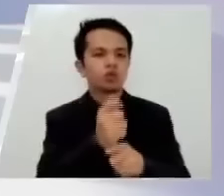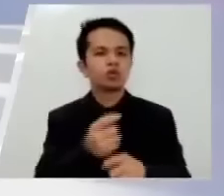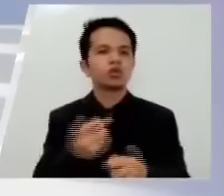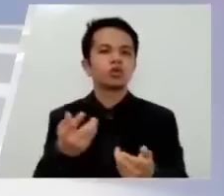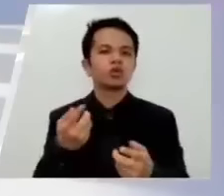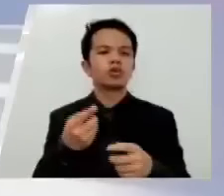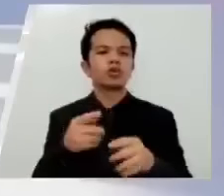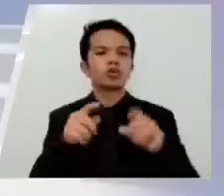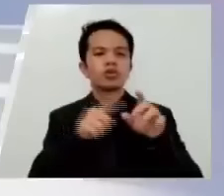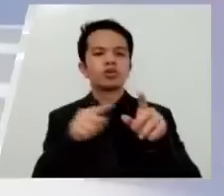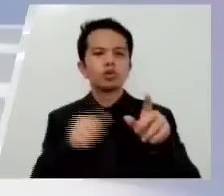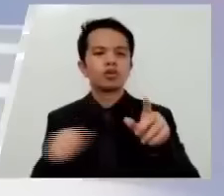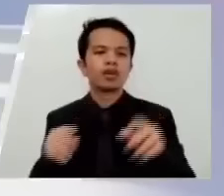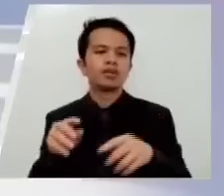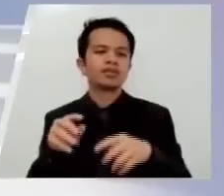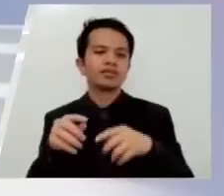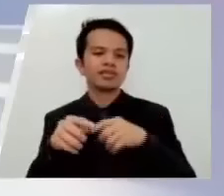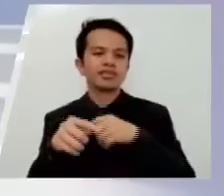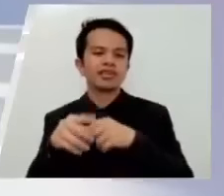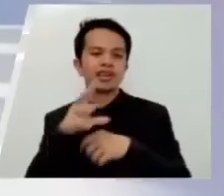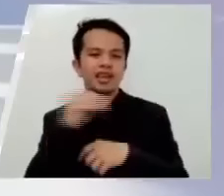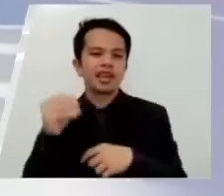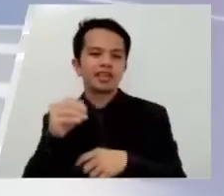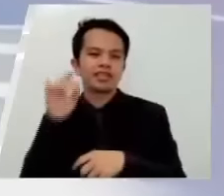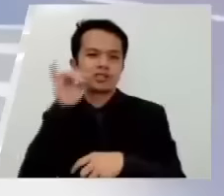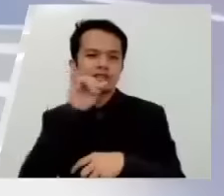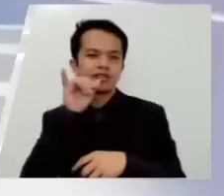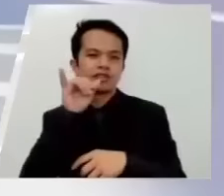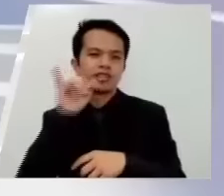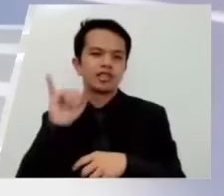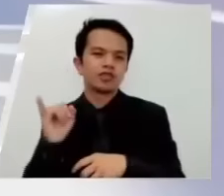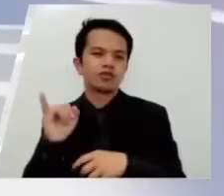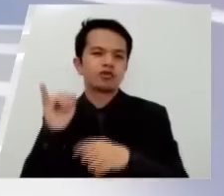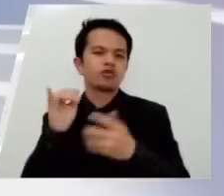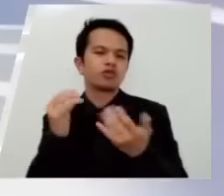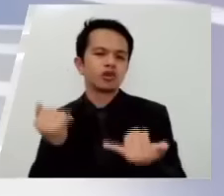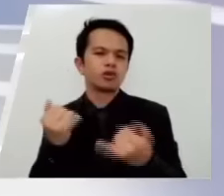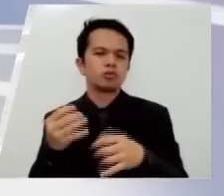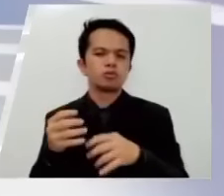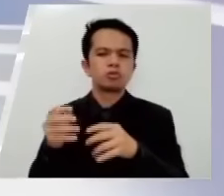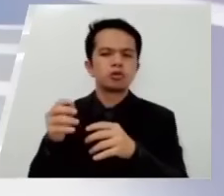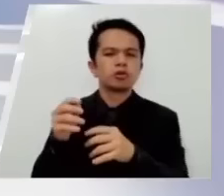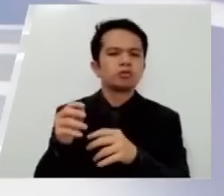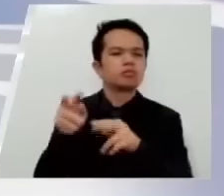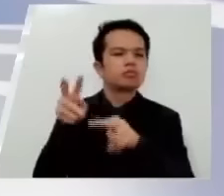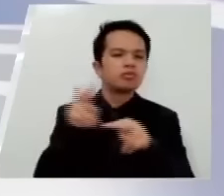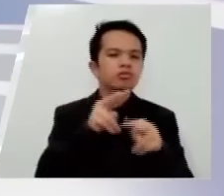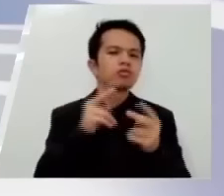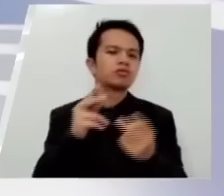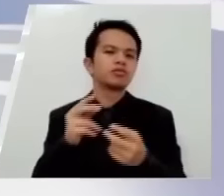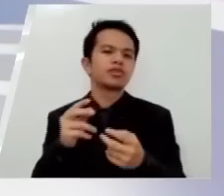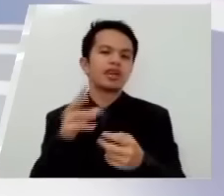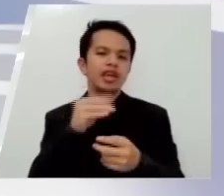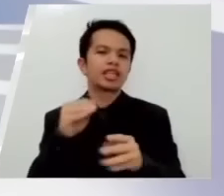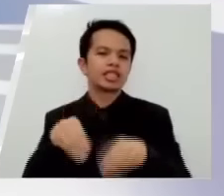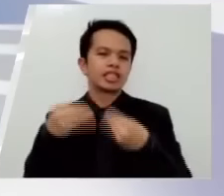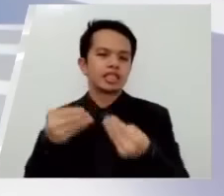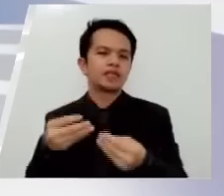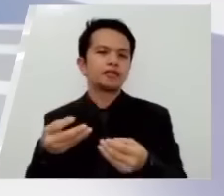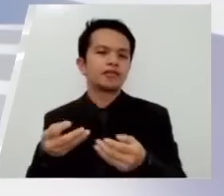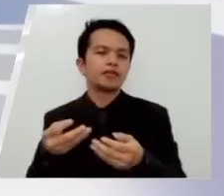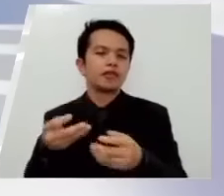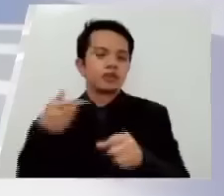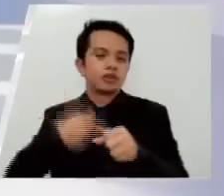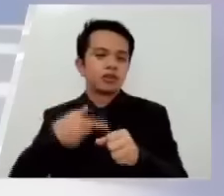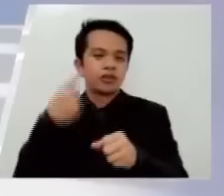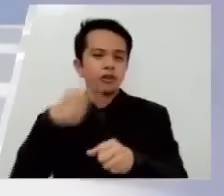programa, hindi na lang magbabantay ang Philippine Coast Guard at magbibigay ng fuel subsidy ang BIFAR, kundi titiyakin din na